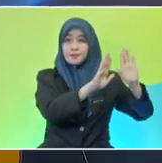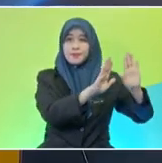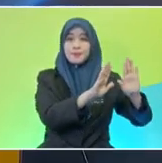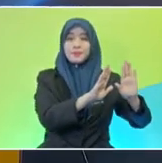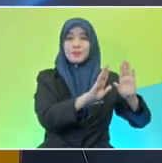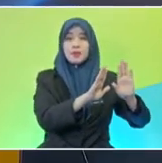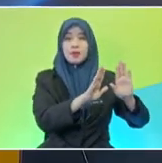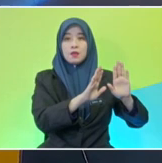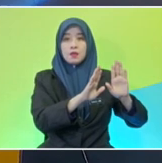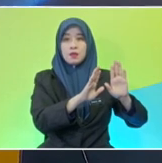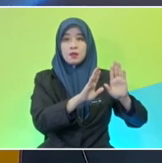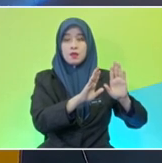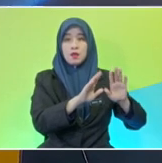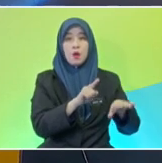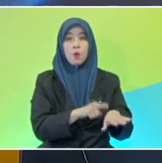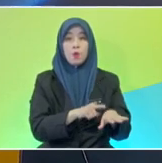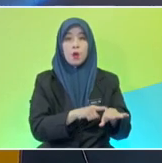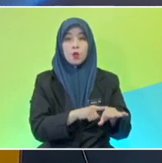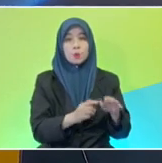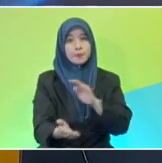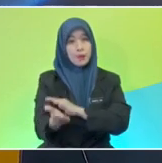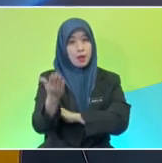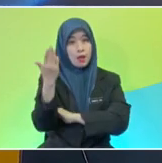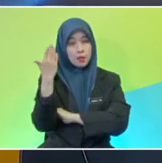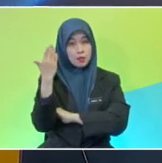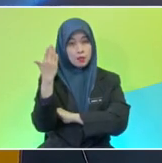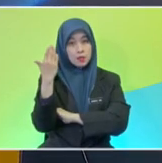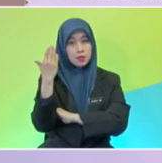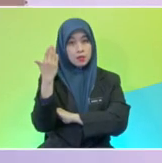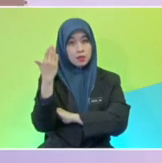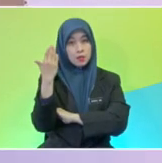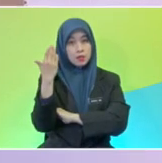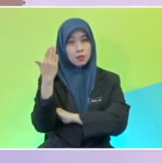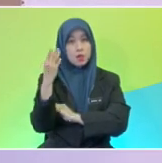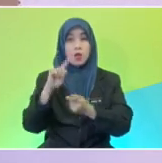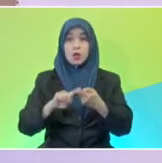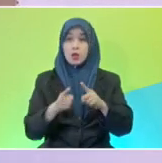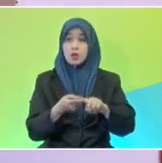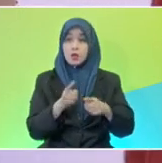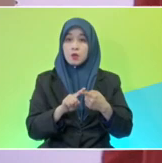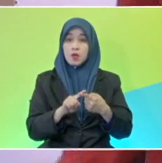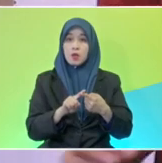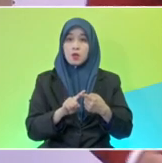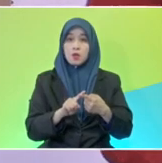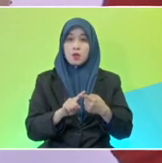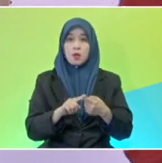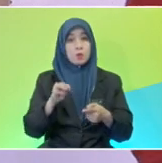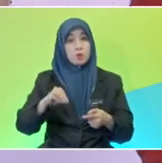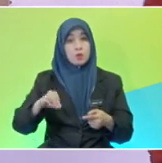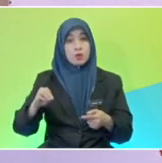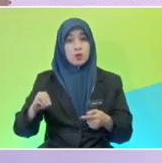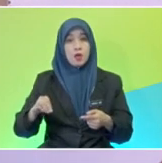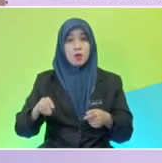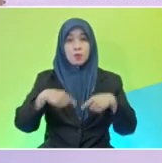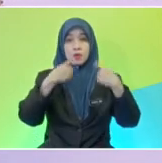Di waktu pagi yang mana kawan-kawan kita ataupun murid-murid pergi ke sekolah cikgu untuk menimba